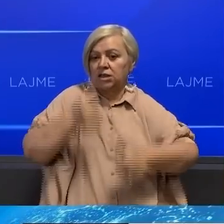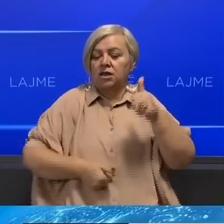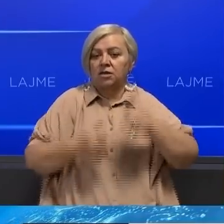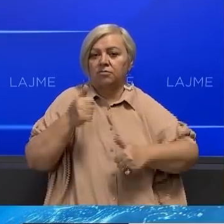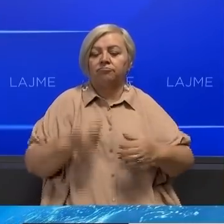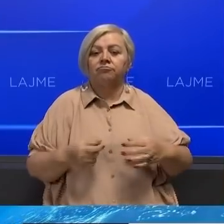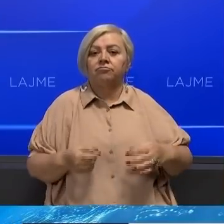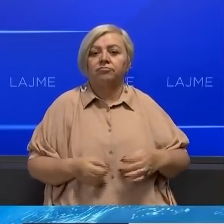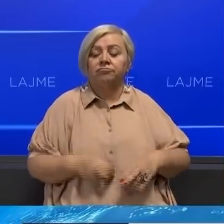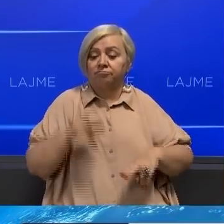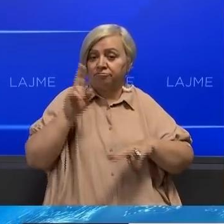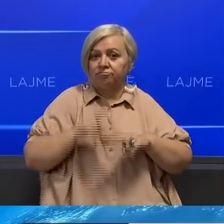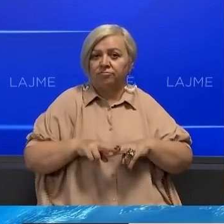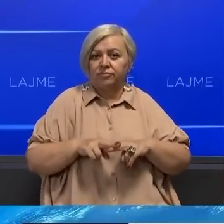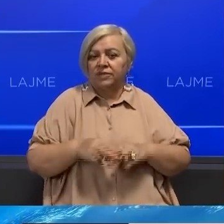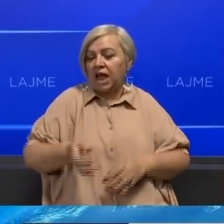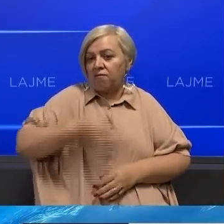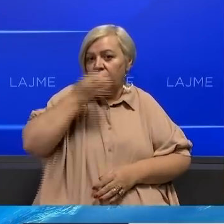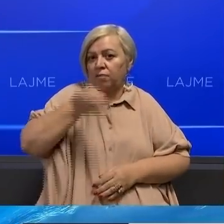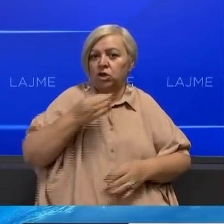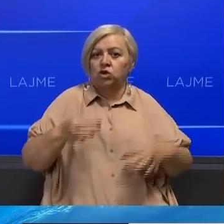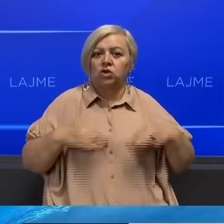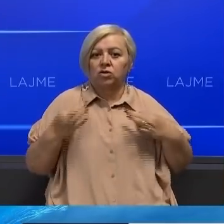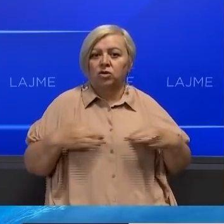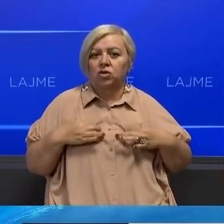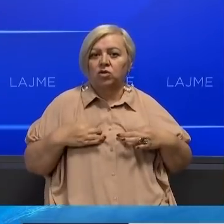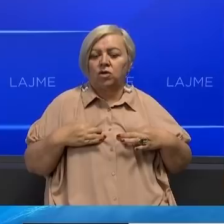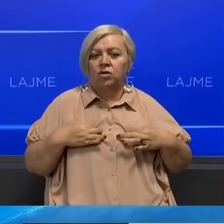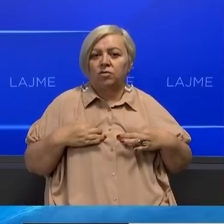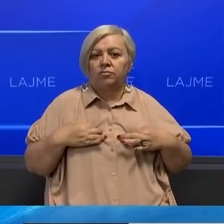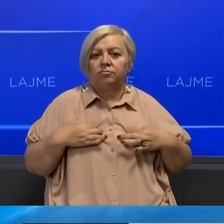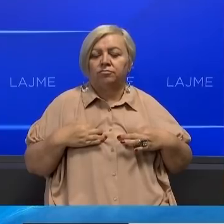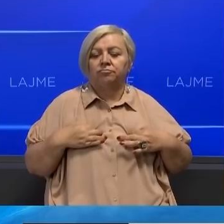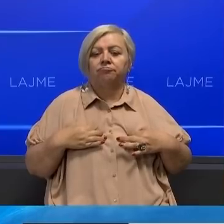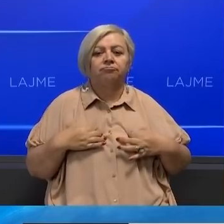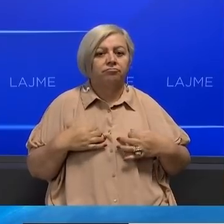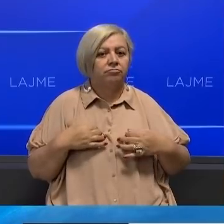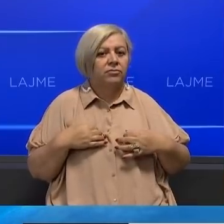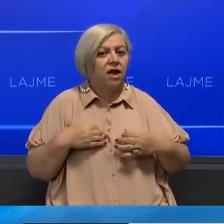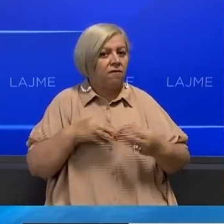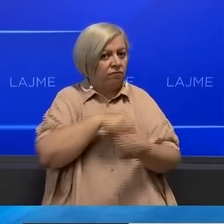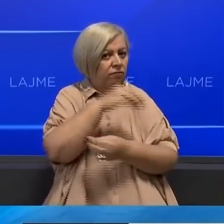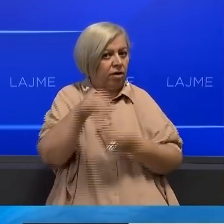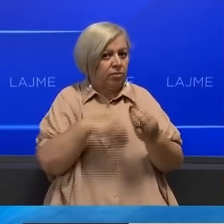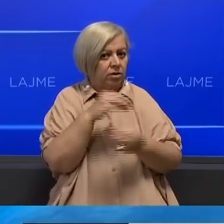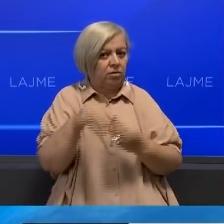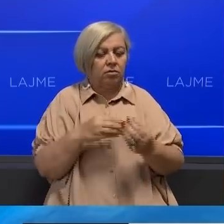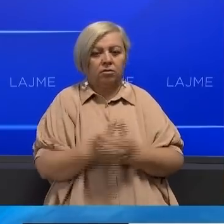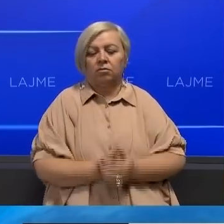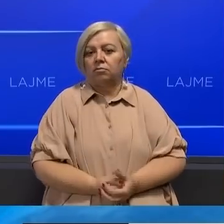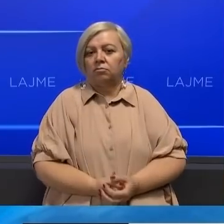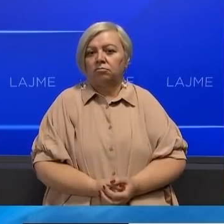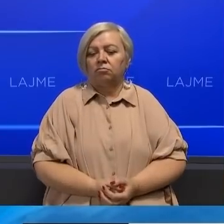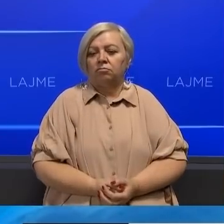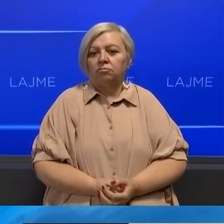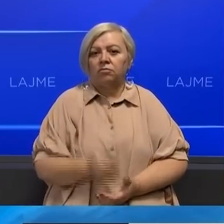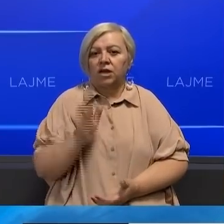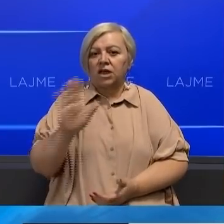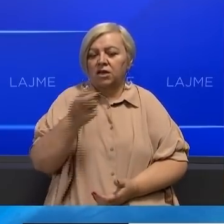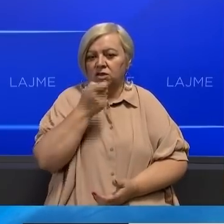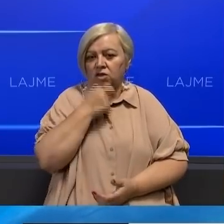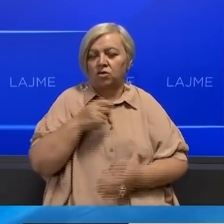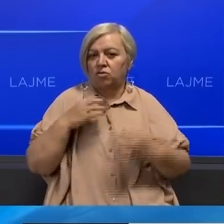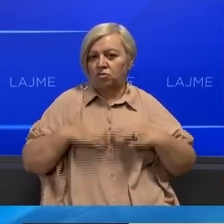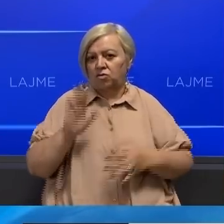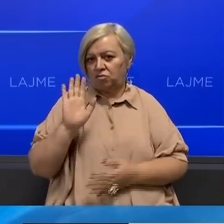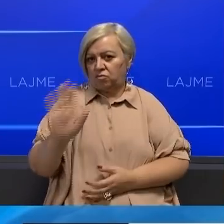realizimin e sistemit informativ shëndetësor i kanë marrë familjart e ish-kryetarit